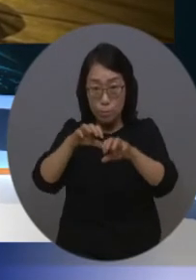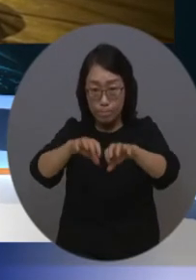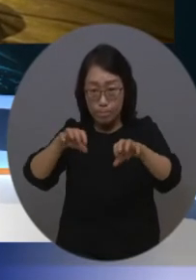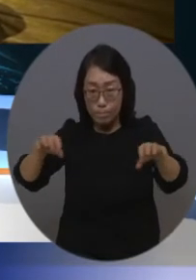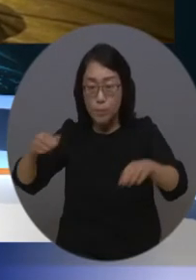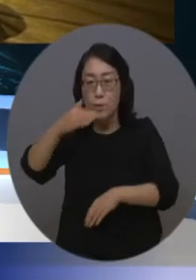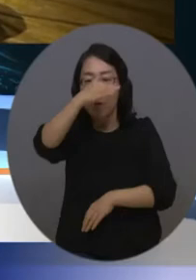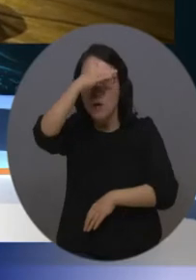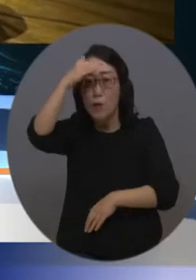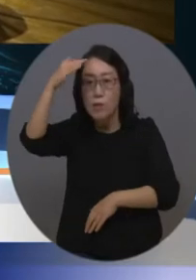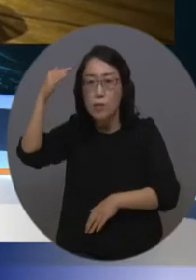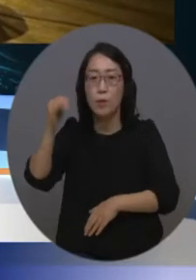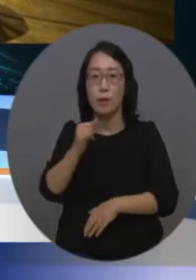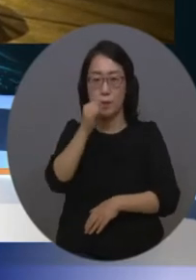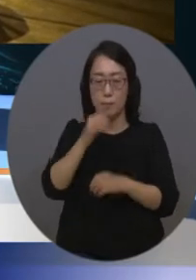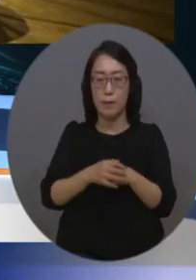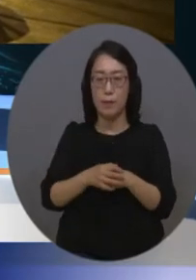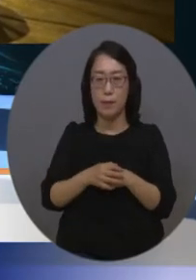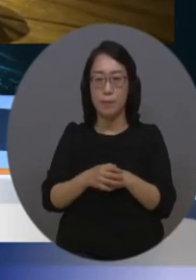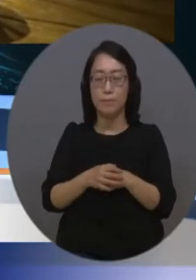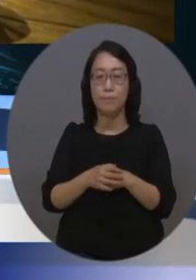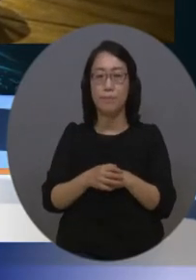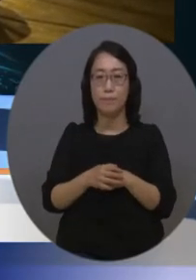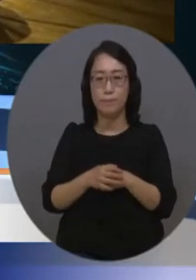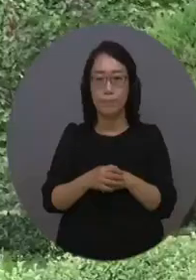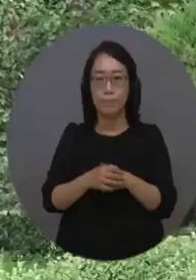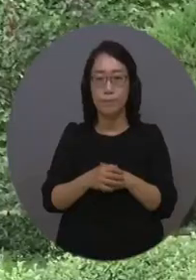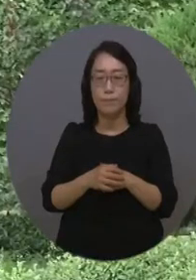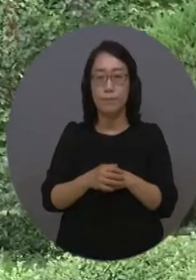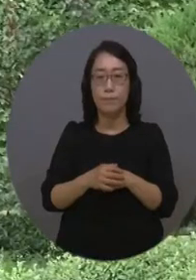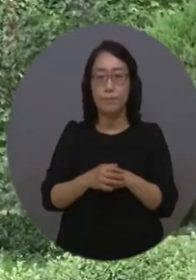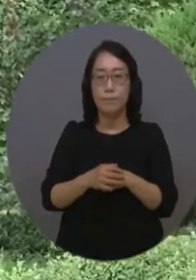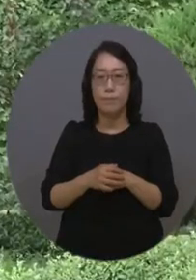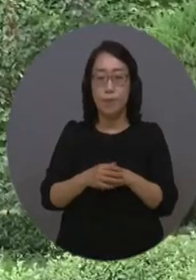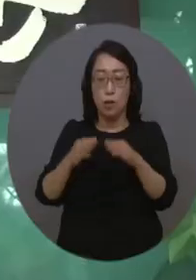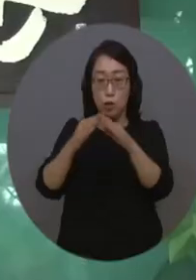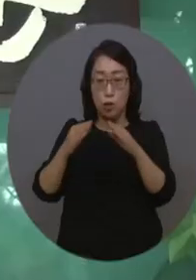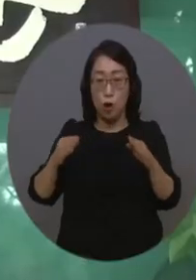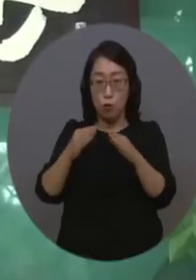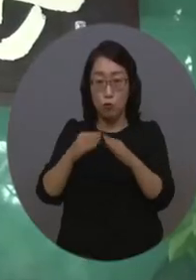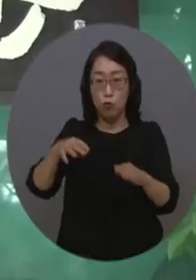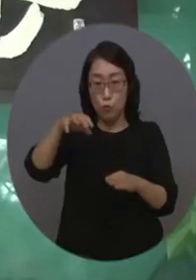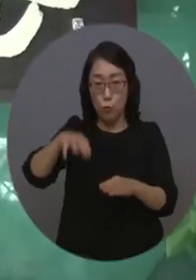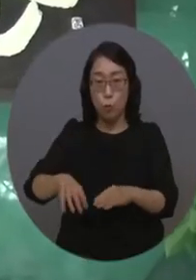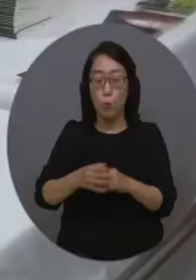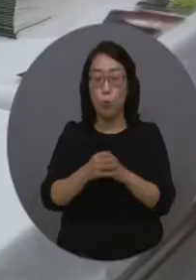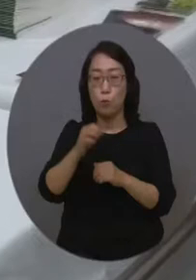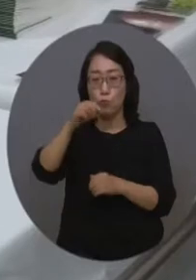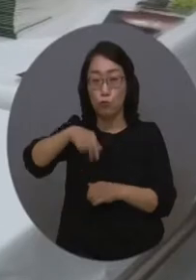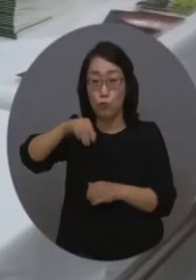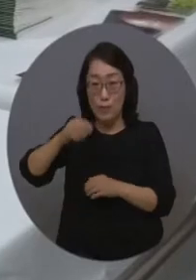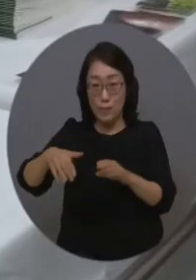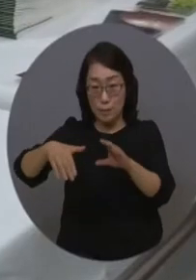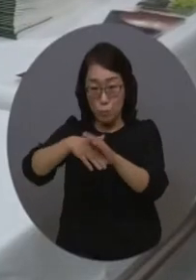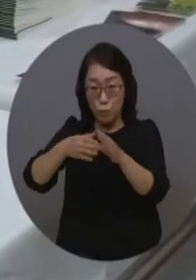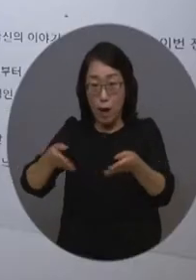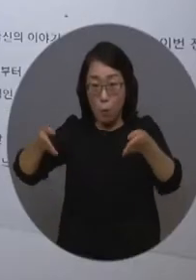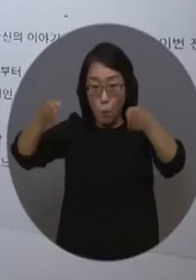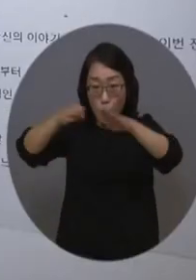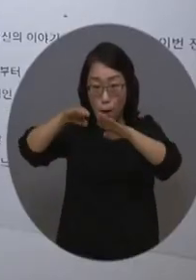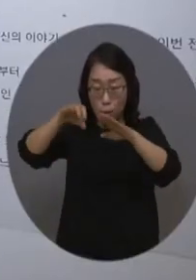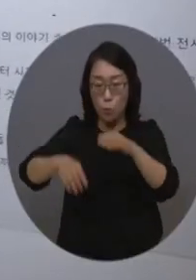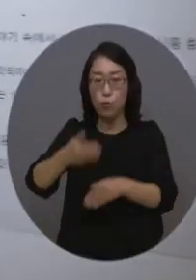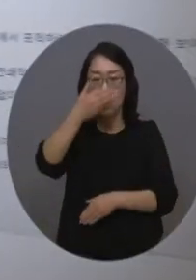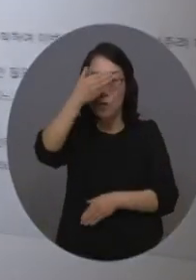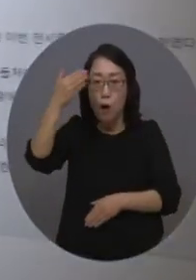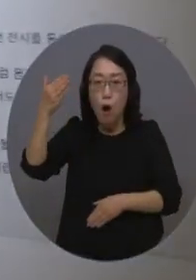열리고 있습니다. 그 현장을 다녀왔습니다. 전주에 위치한 우진문화공간은 젊은 신예 작가들에게